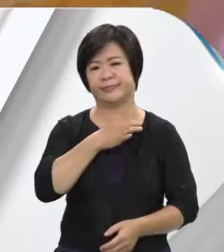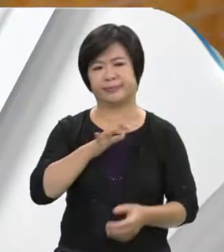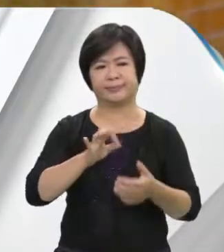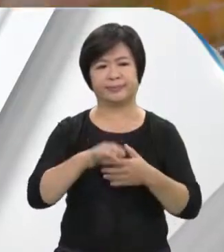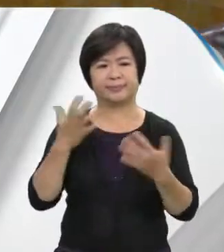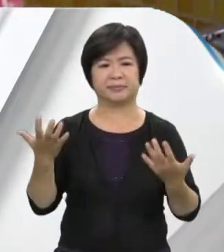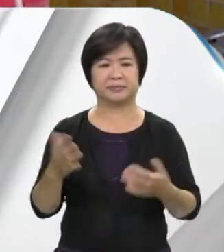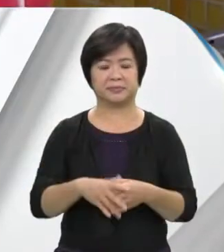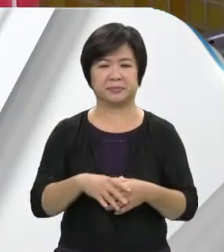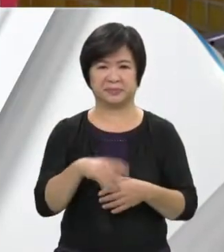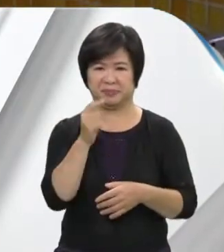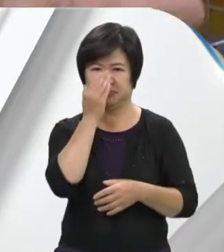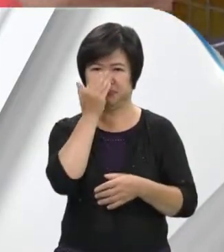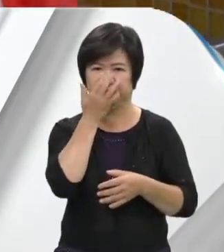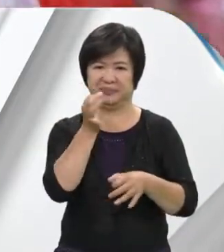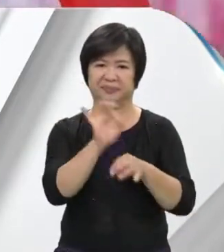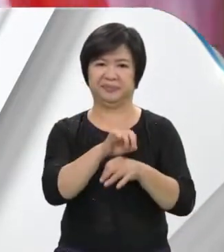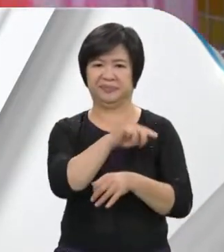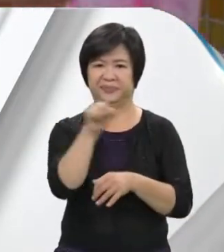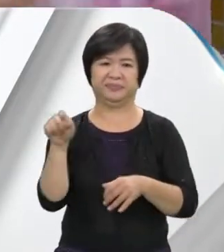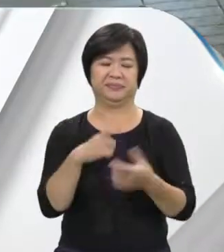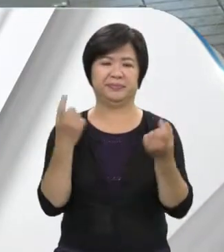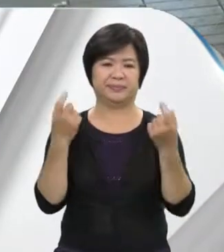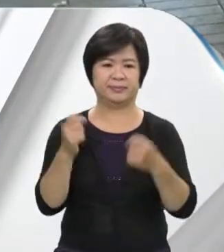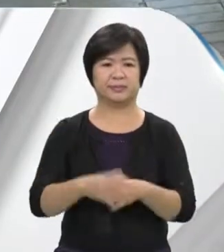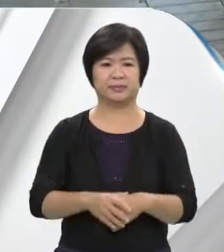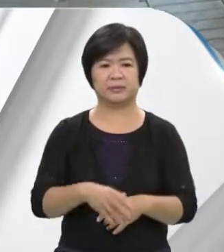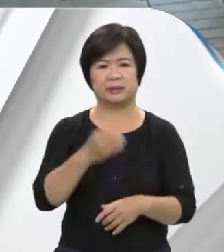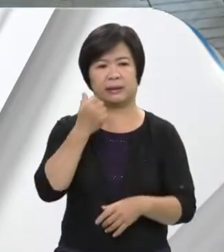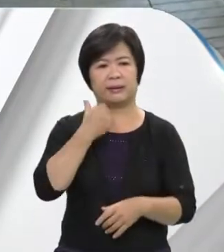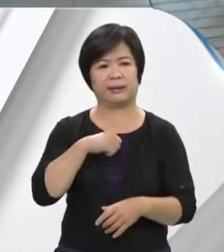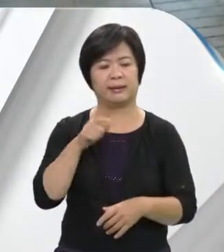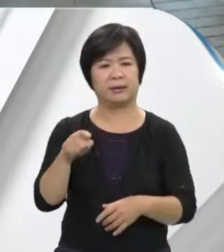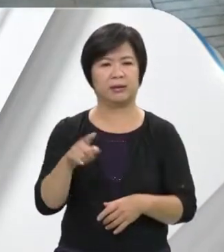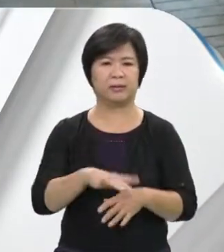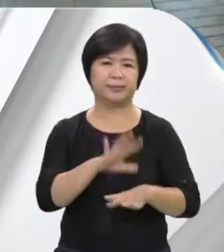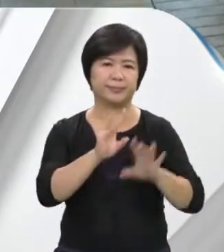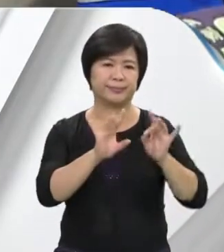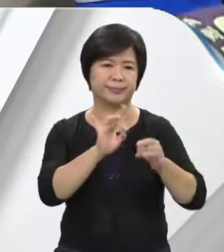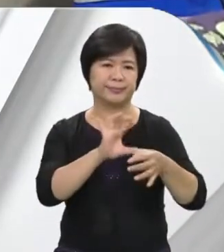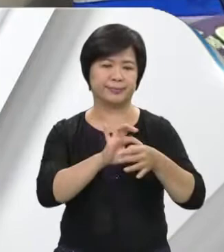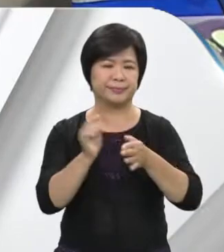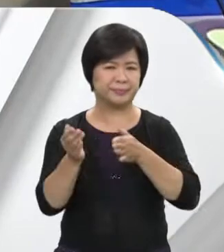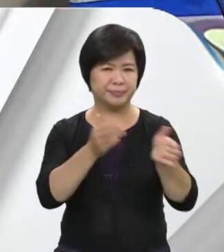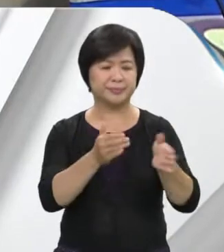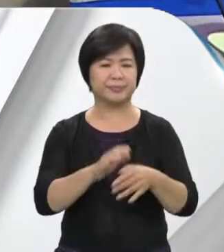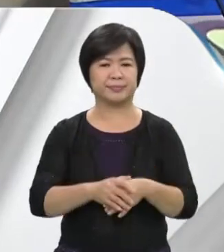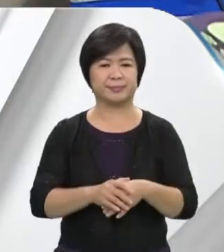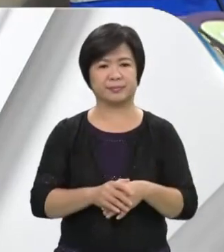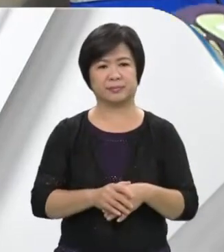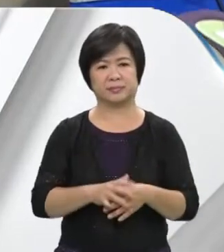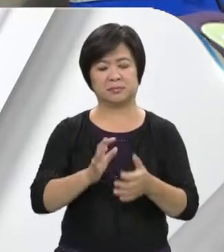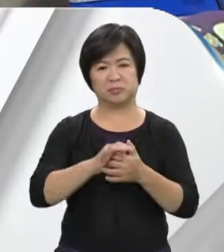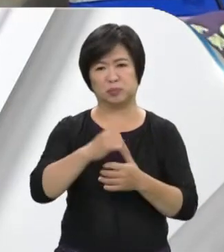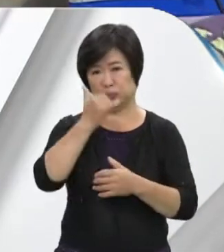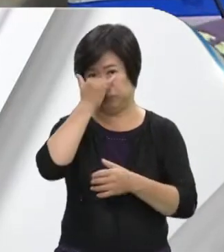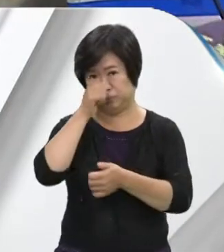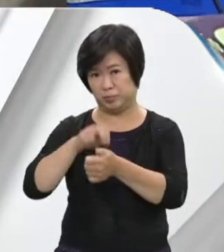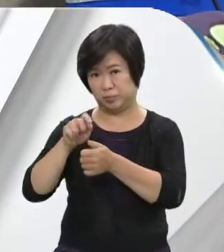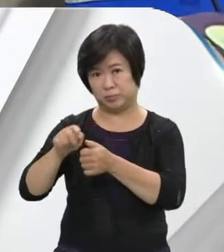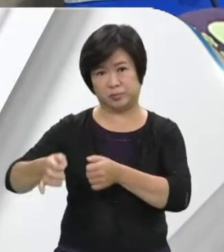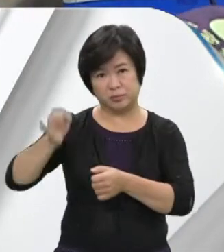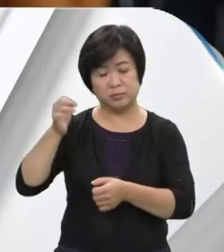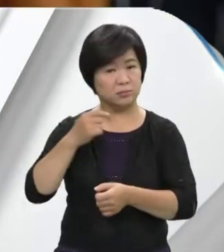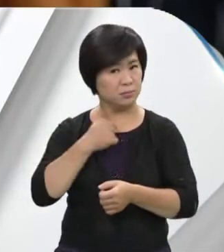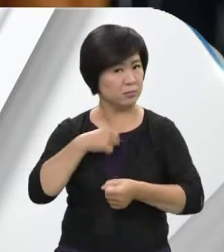个却唔敢亲自起价。 吃的很腻啊，那吃这个比较有胶质，比较好吃。 源头涨价，在这里没有涨，还